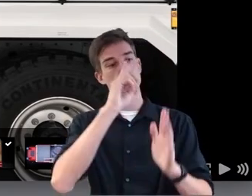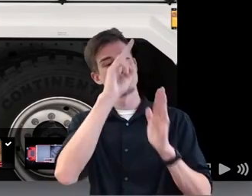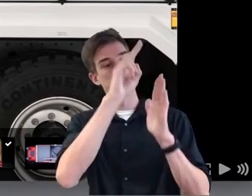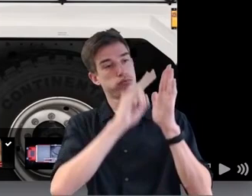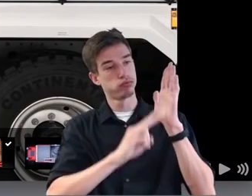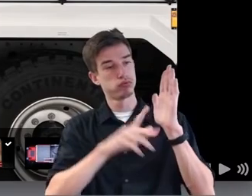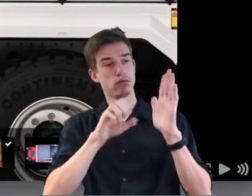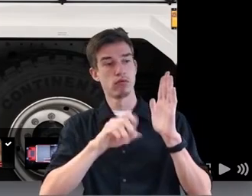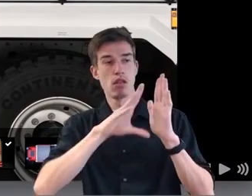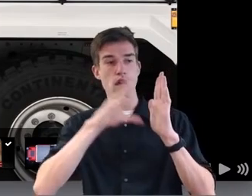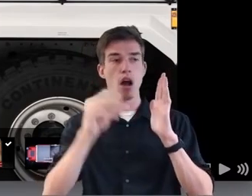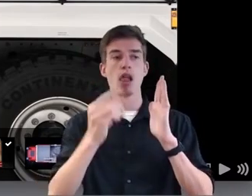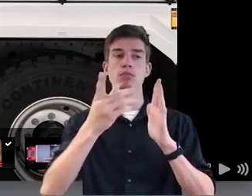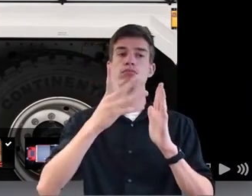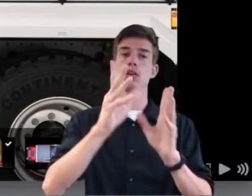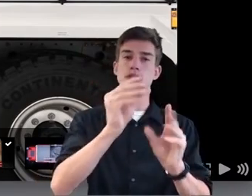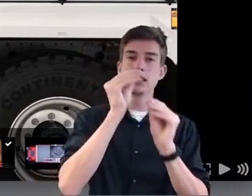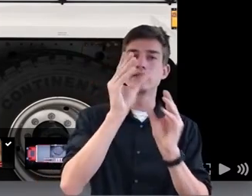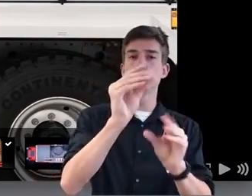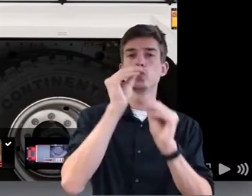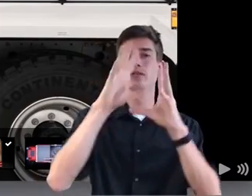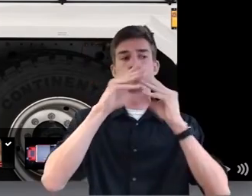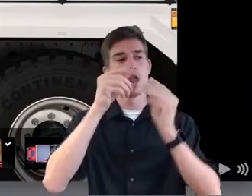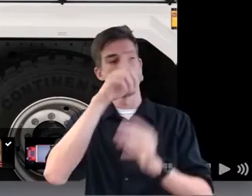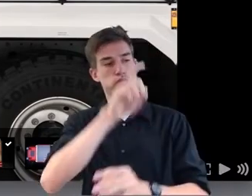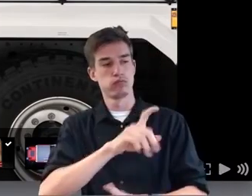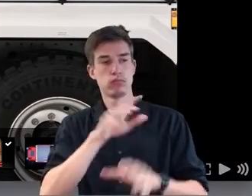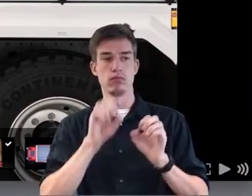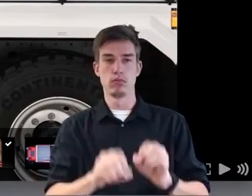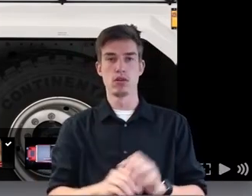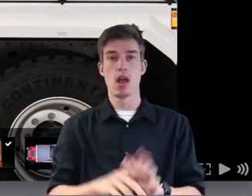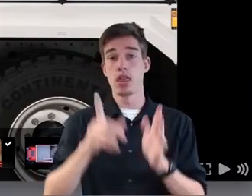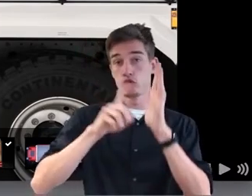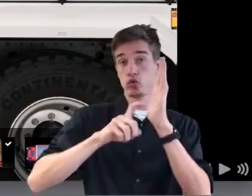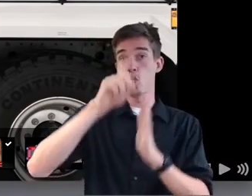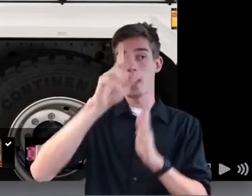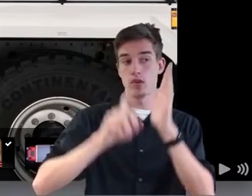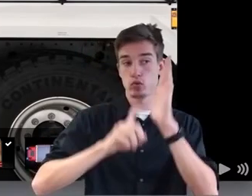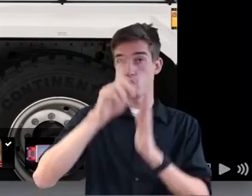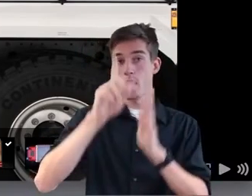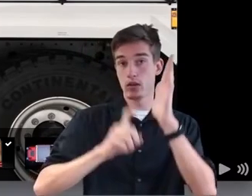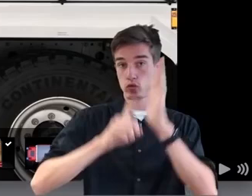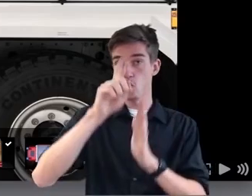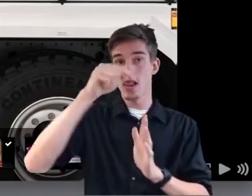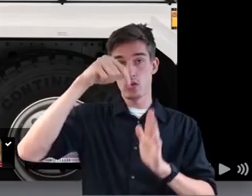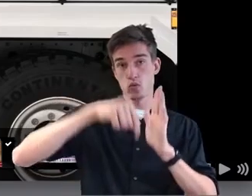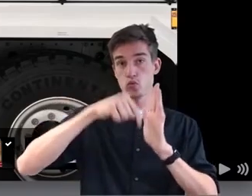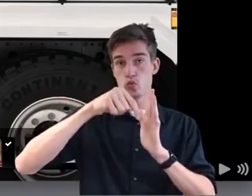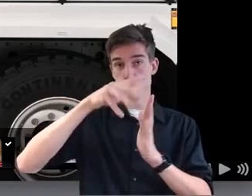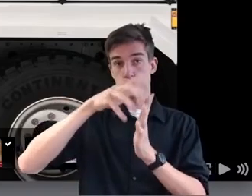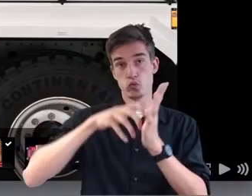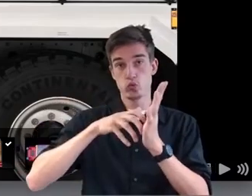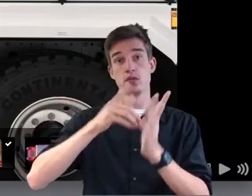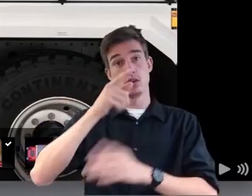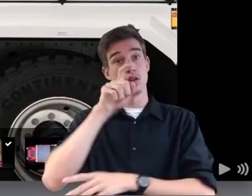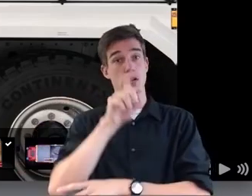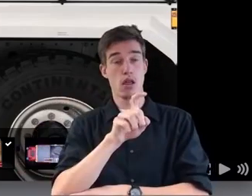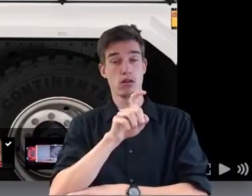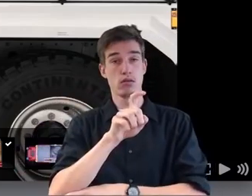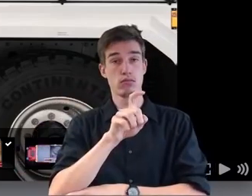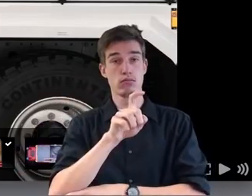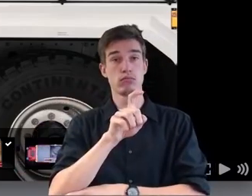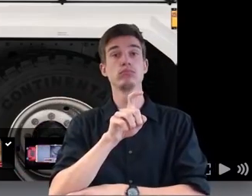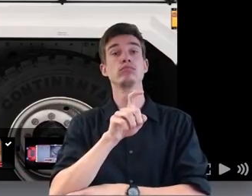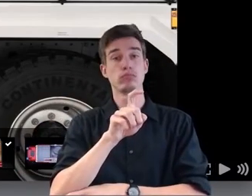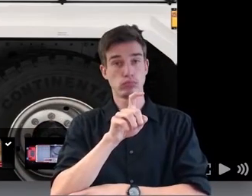man weitere Informationen zu der Tragkraftspritze abrufen kann. Wenn wir dort mal runterscrollen zu dem nächsten Punkt und anklicken, dann